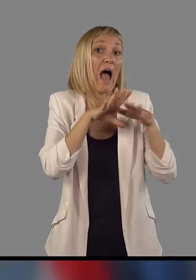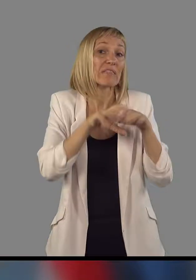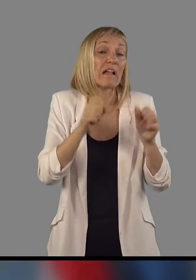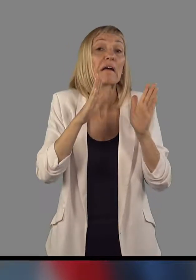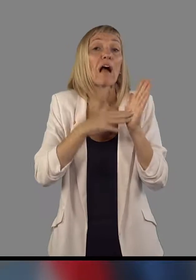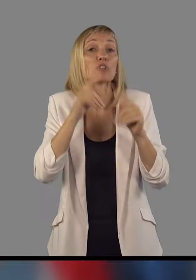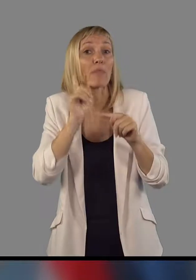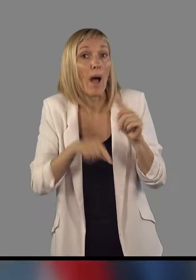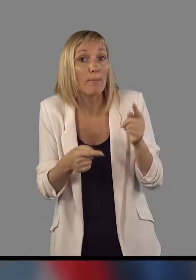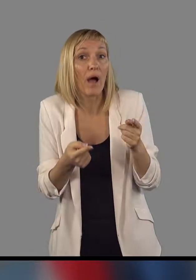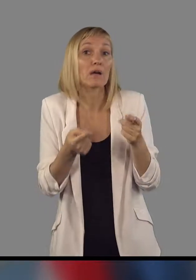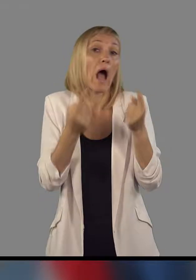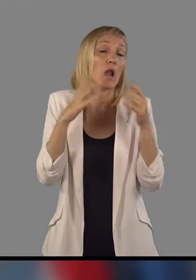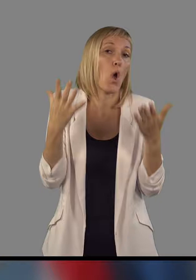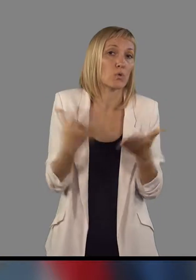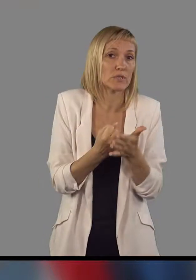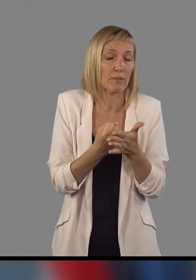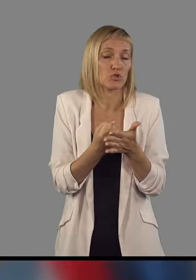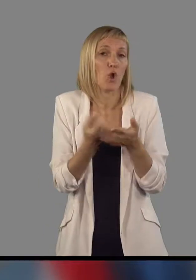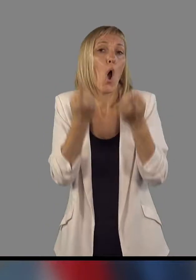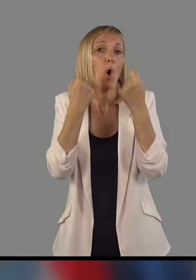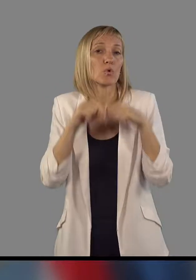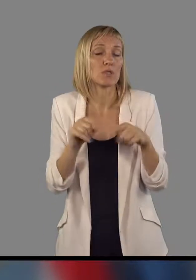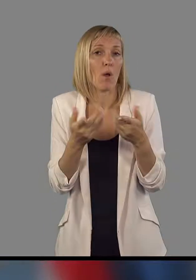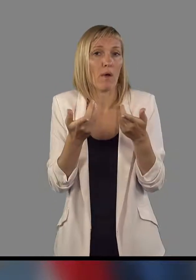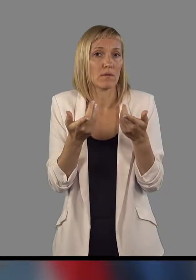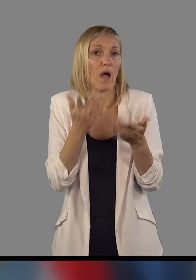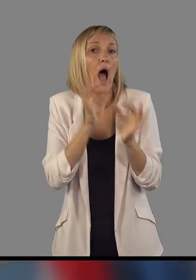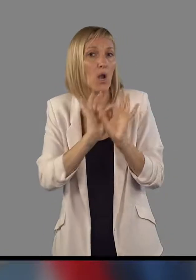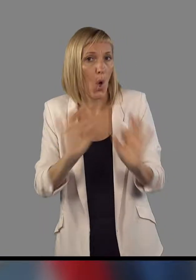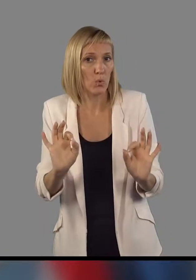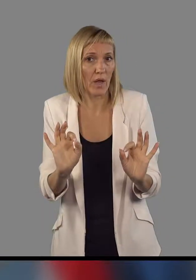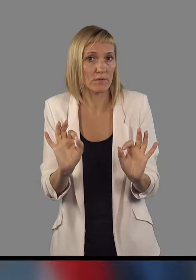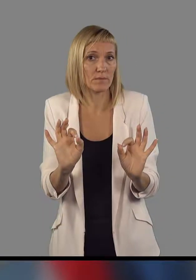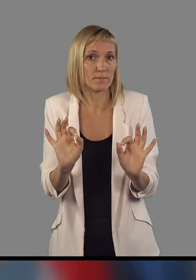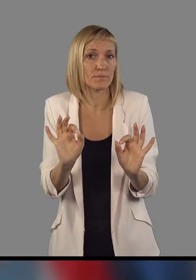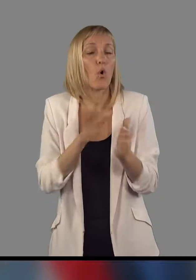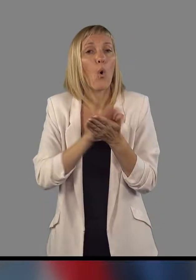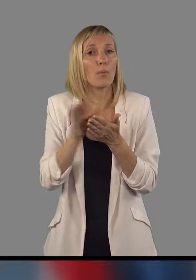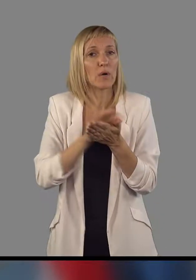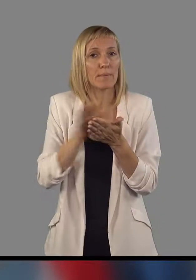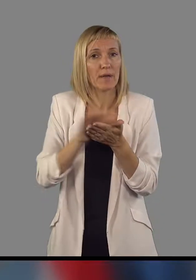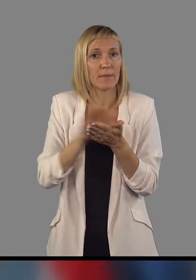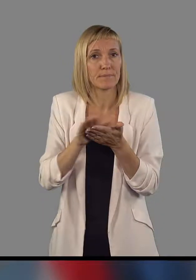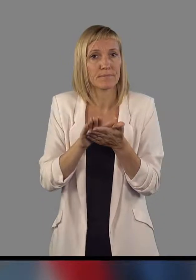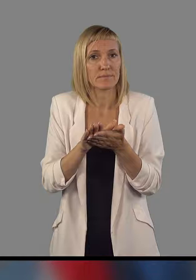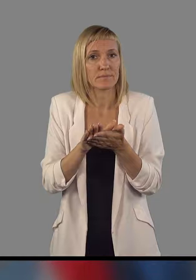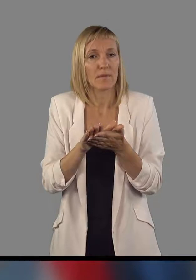naredila kakšno napako, ali je uspešno oziroma ali je v redu